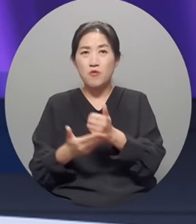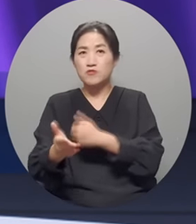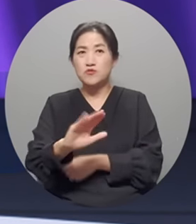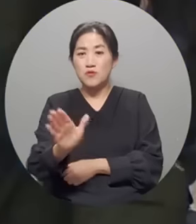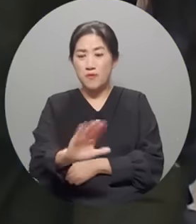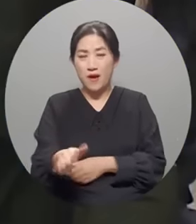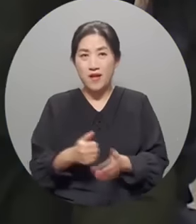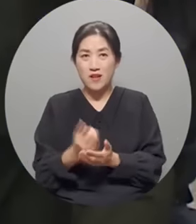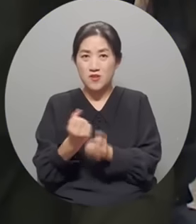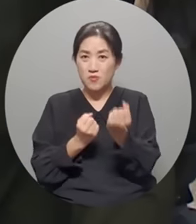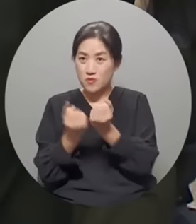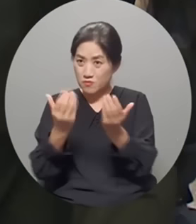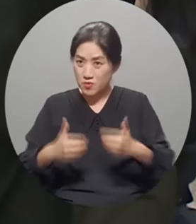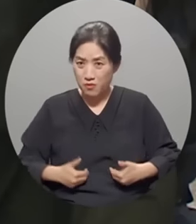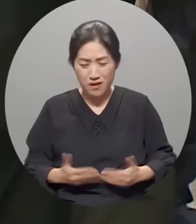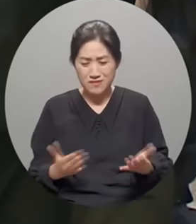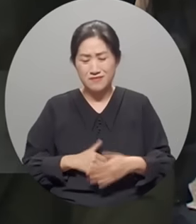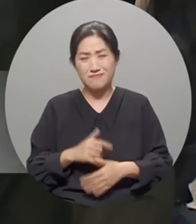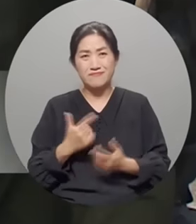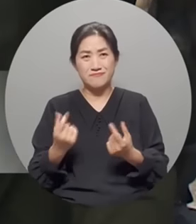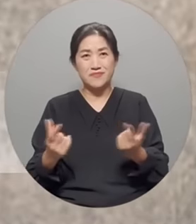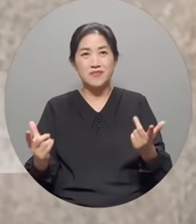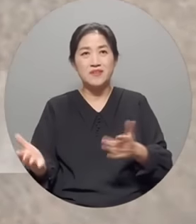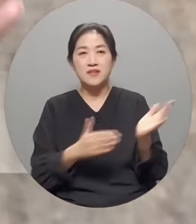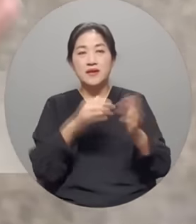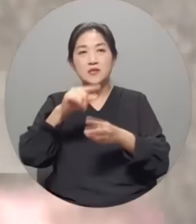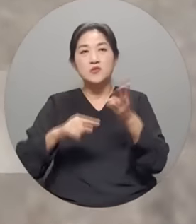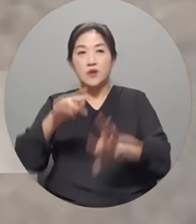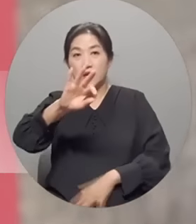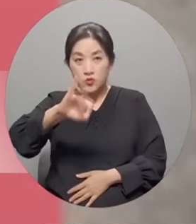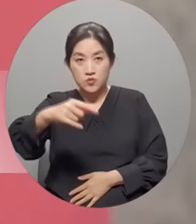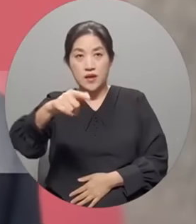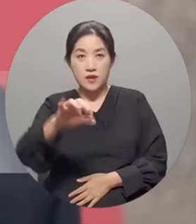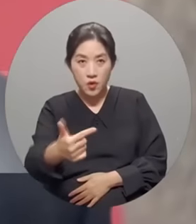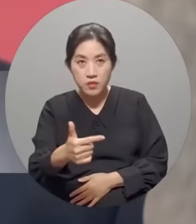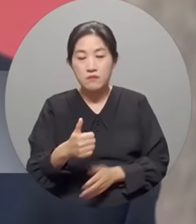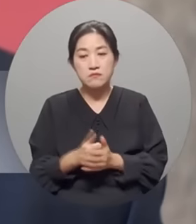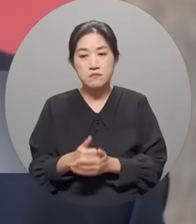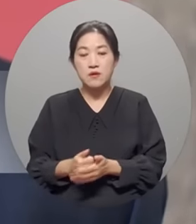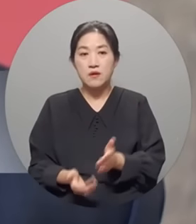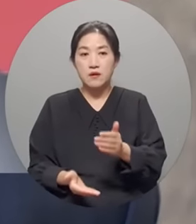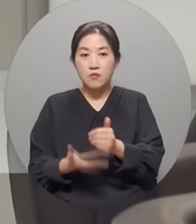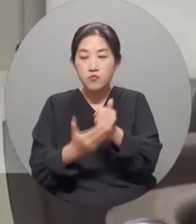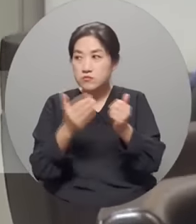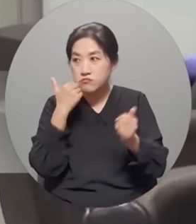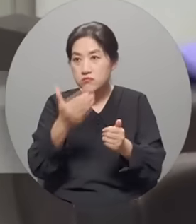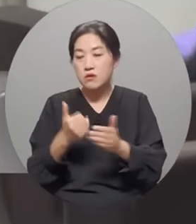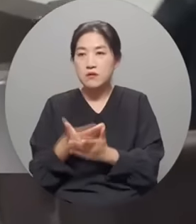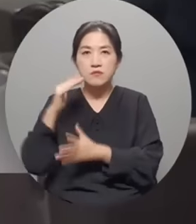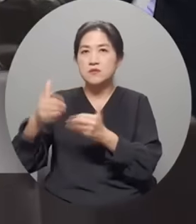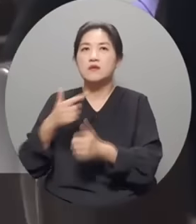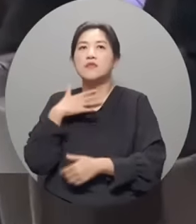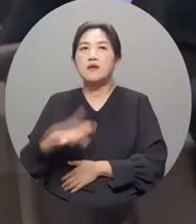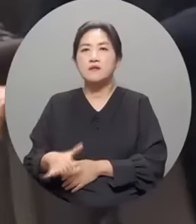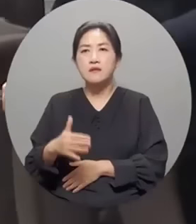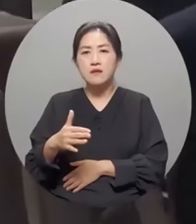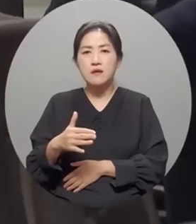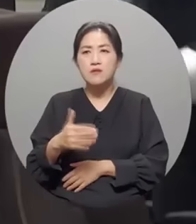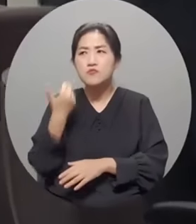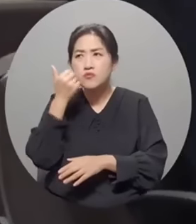받는지. 윤상현 의원은 공천에 대해 대통령과 상의한 적 없다면서 누군가 윤 대통령에게 보고했을 수